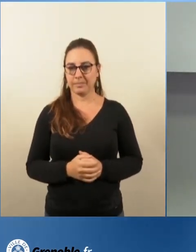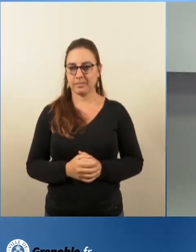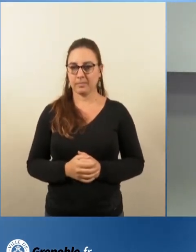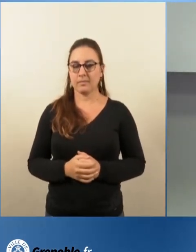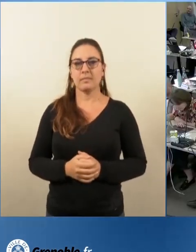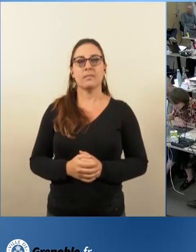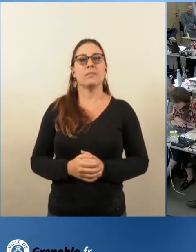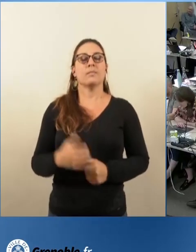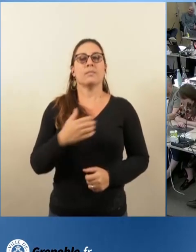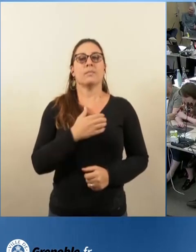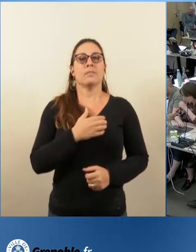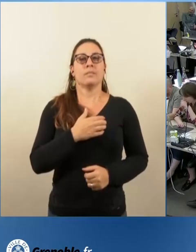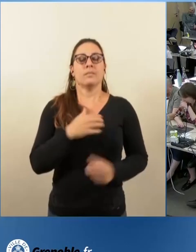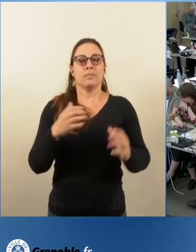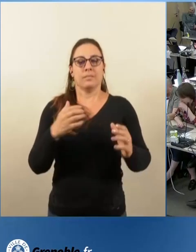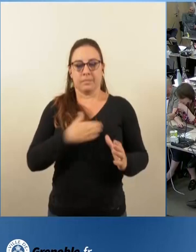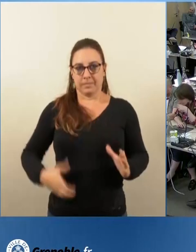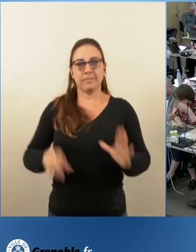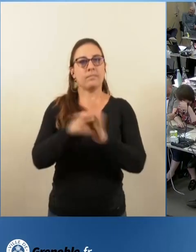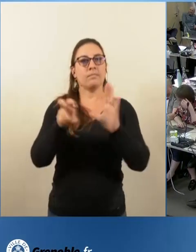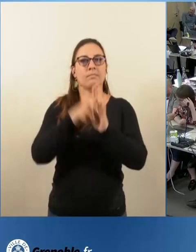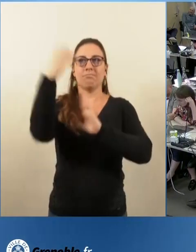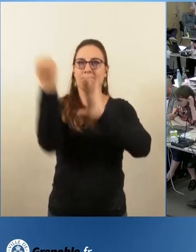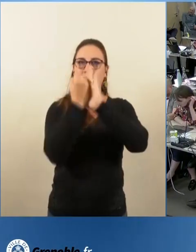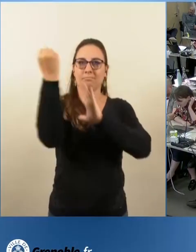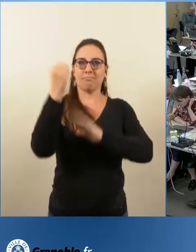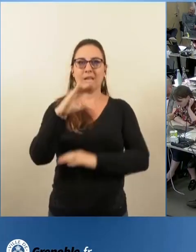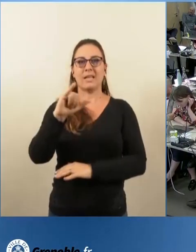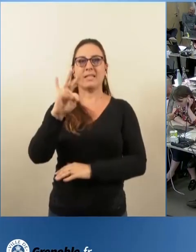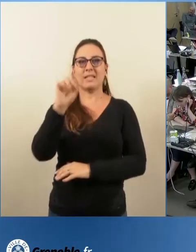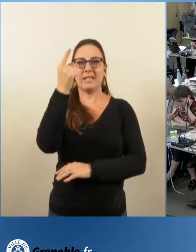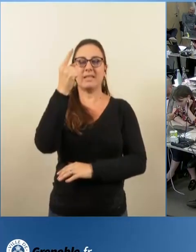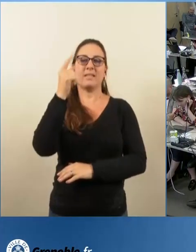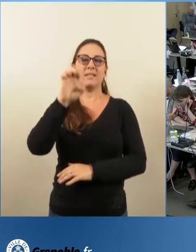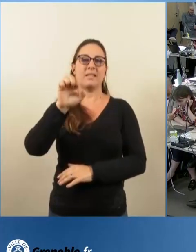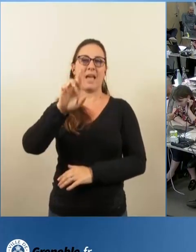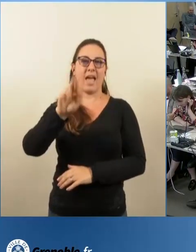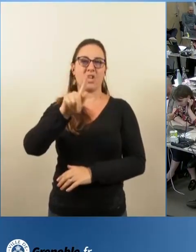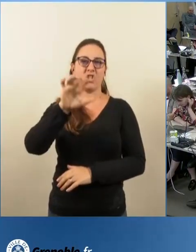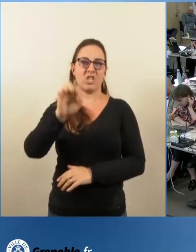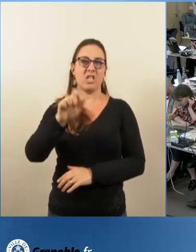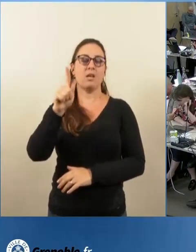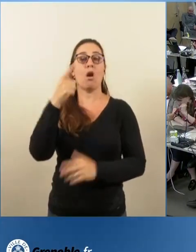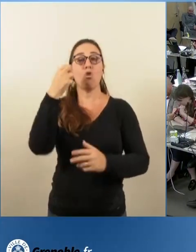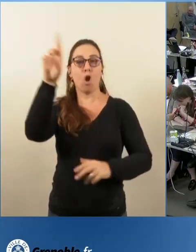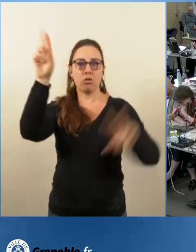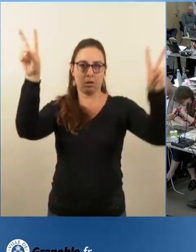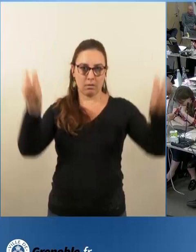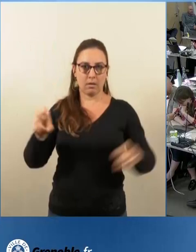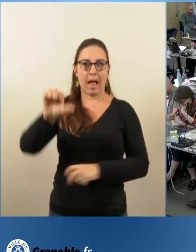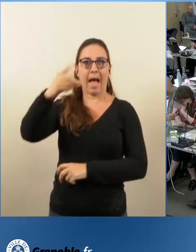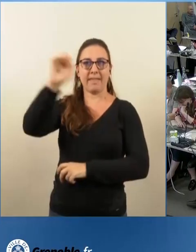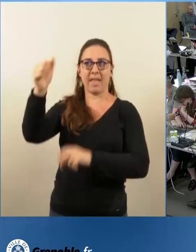la ville de Grenoble a obtenu le label sittergie gold délivré par l'ADEME en 2020